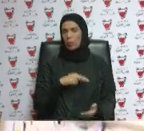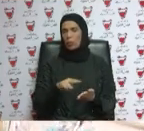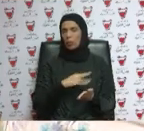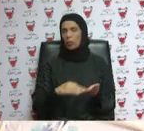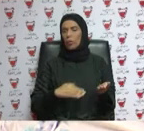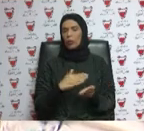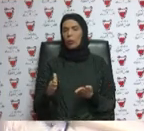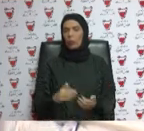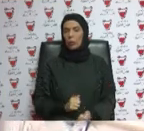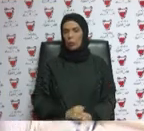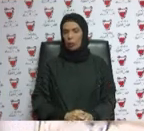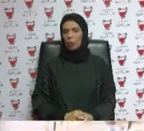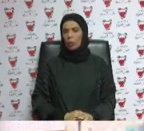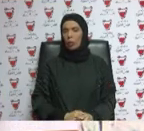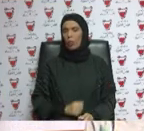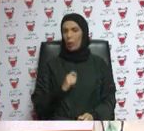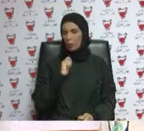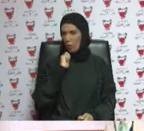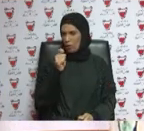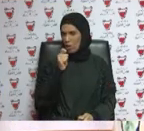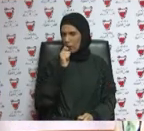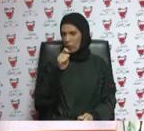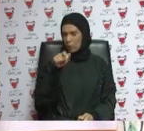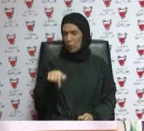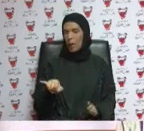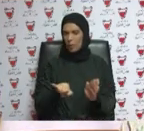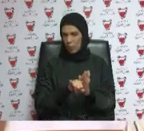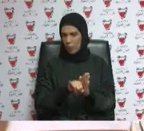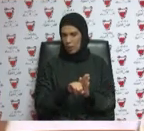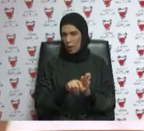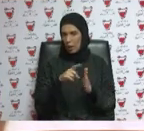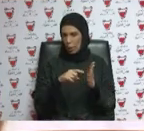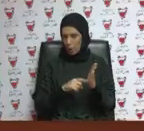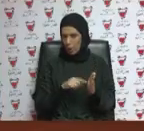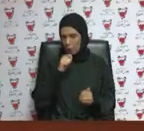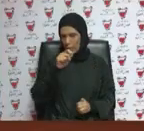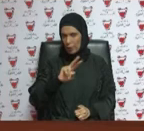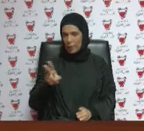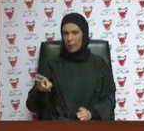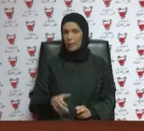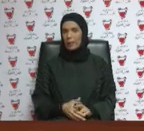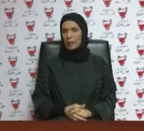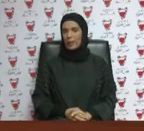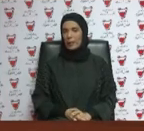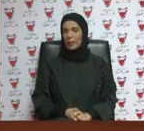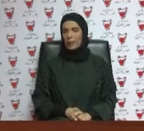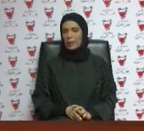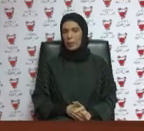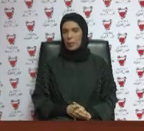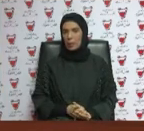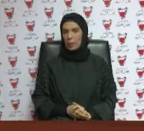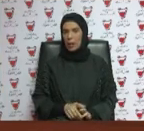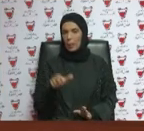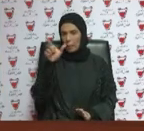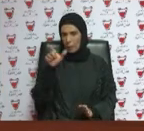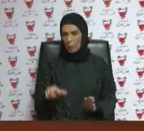مشروع رتب جزاءات، وأيضا تضمنت مادة في قانون العقوبات. نضيف لها من وجهة نظري الشخصية أي صاحب